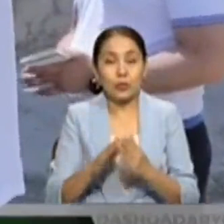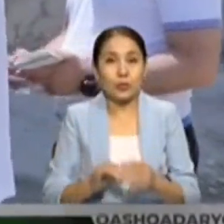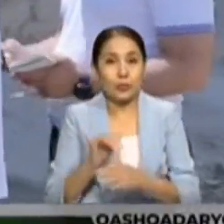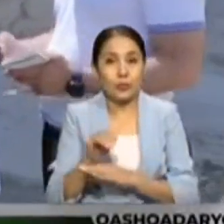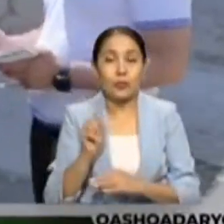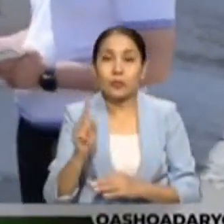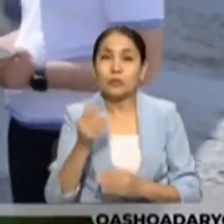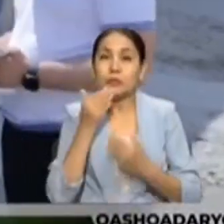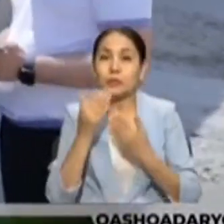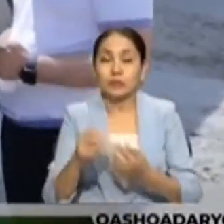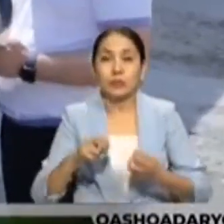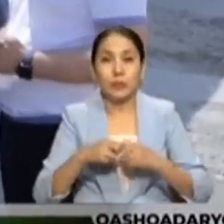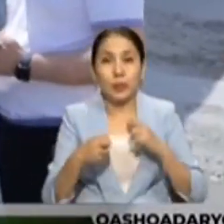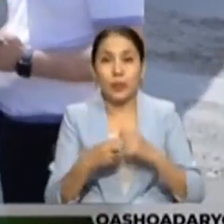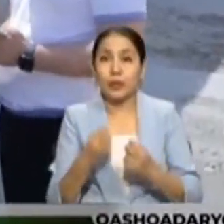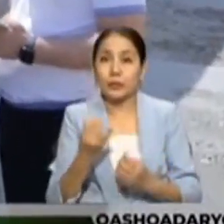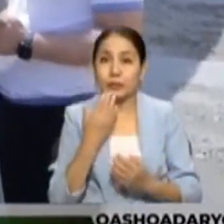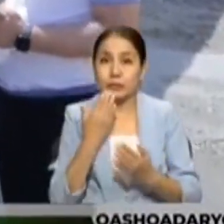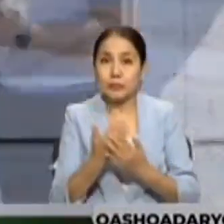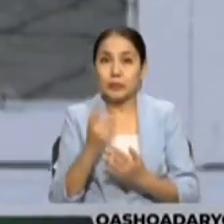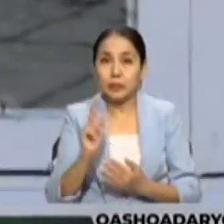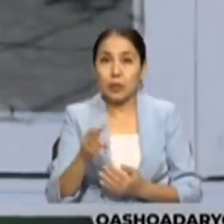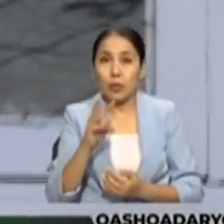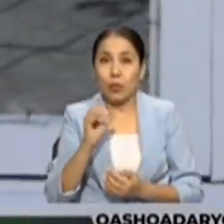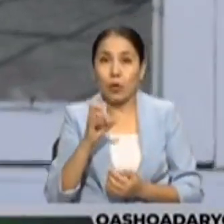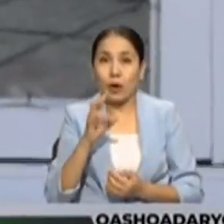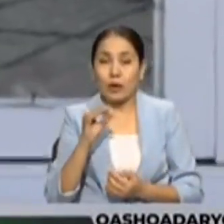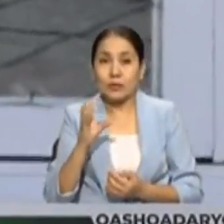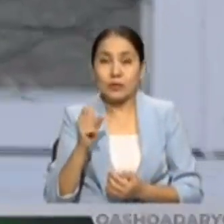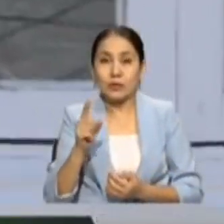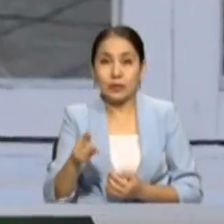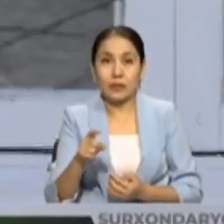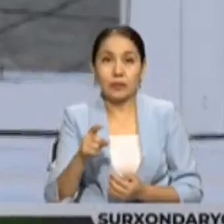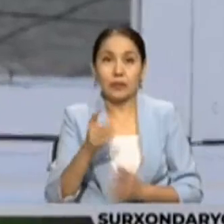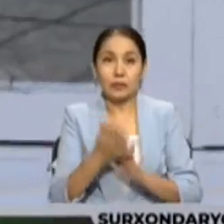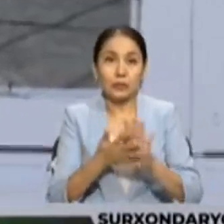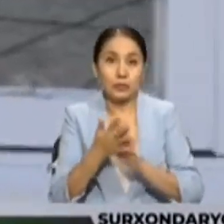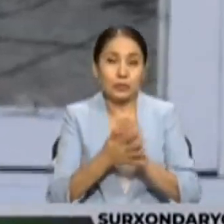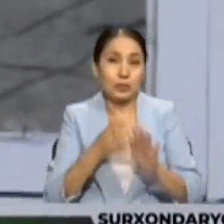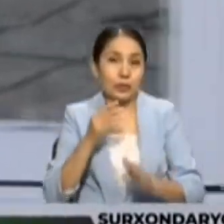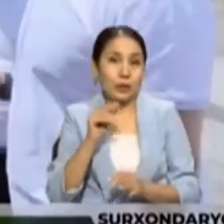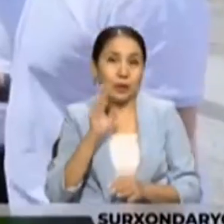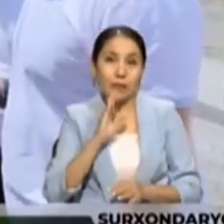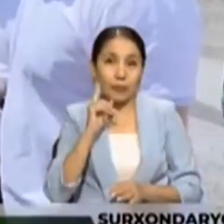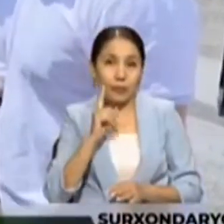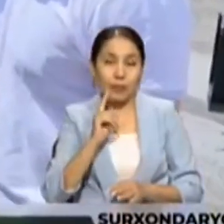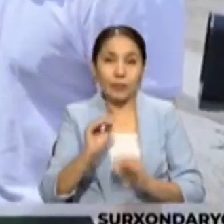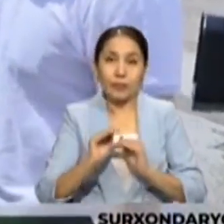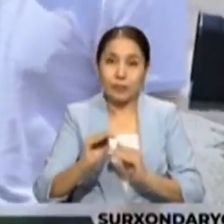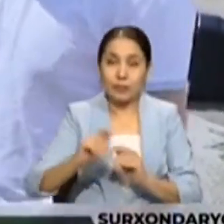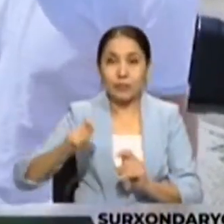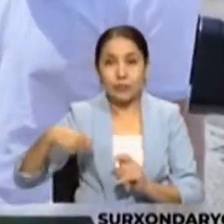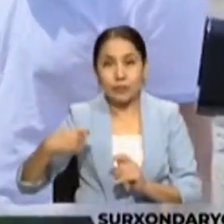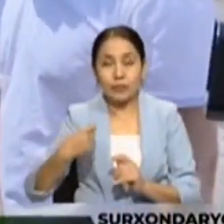uni qiynayotgan muammolar bilan qiziqdi. Ma'lum bo'lishicha Muxlisa Sultonova surda tilida gaplashadi. Tikish bichish qo'ldan keladi, ammo biror yer